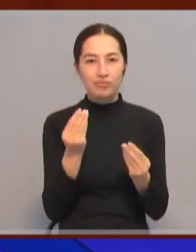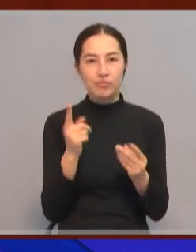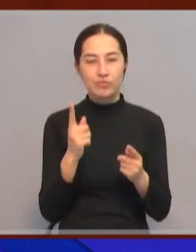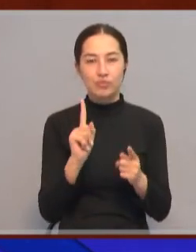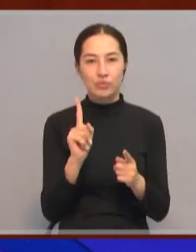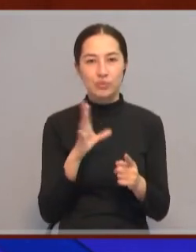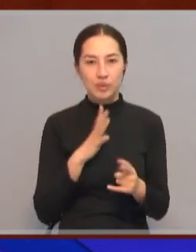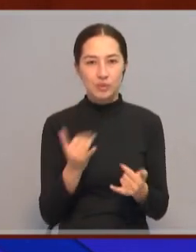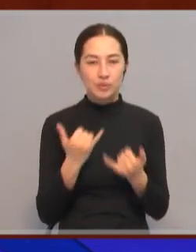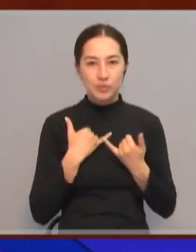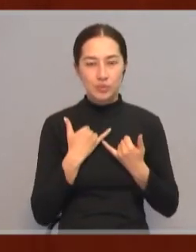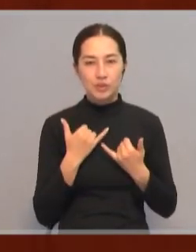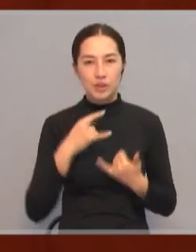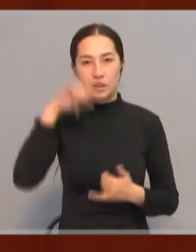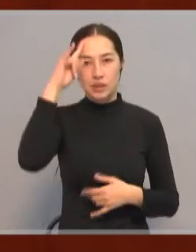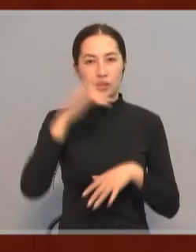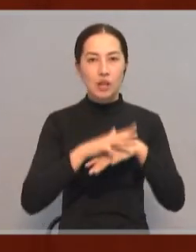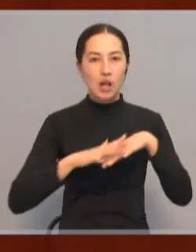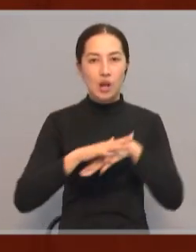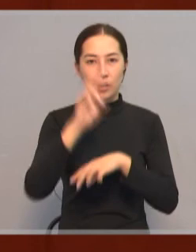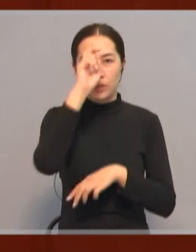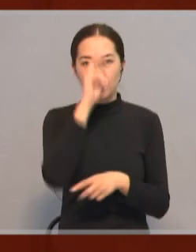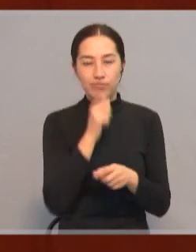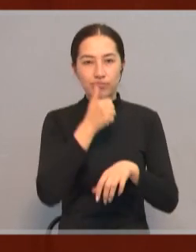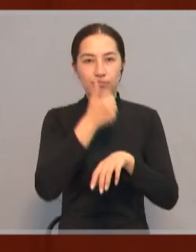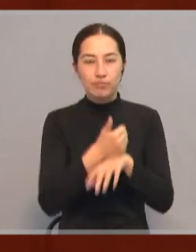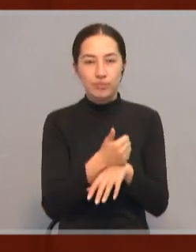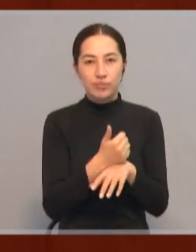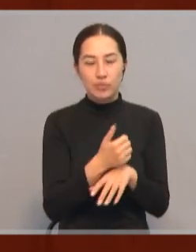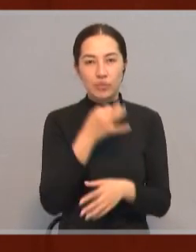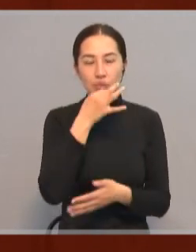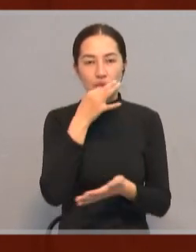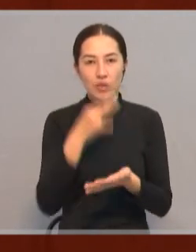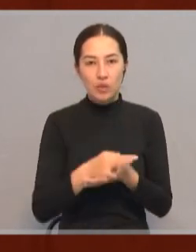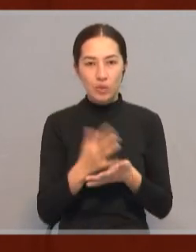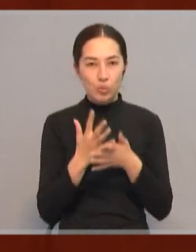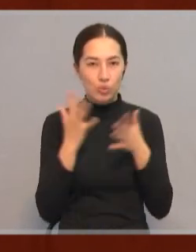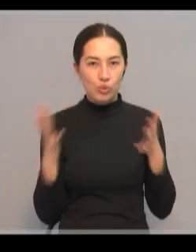Бұл Қазақстан халқы мен мемлекет басшысының алдындағы зор үлкен жауапкершілік.